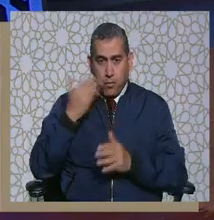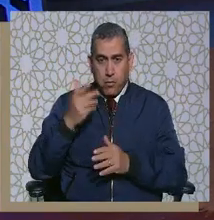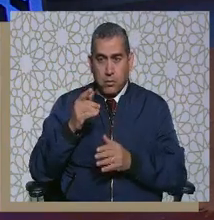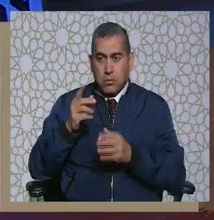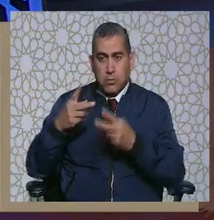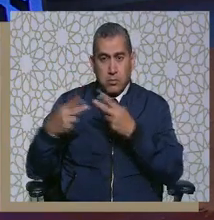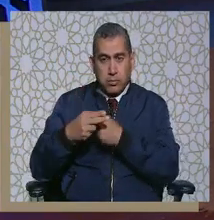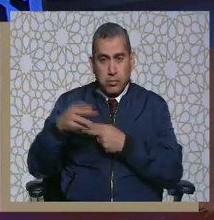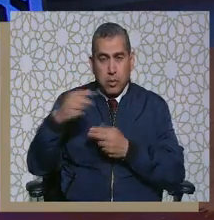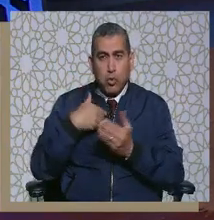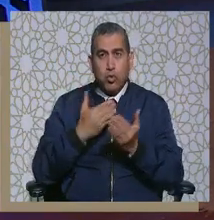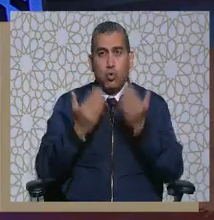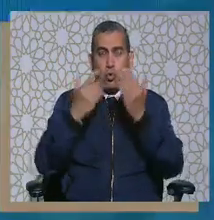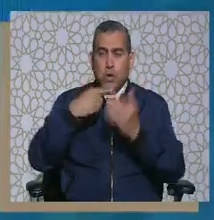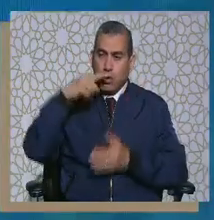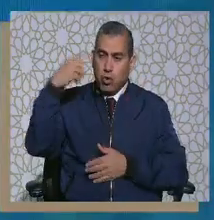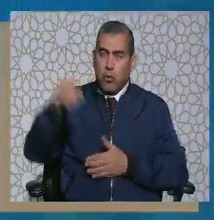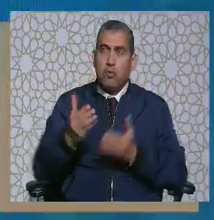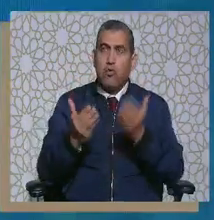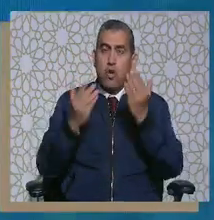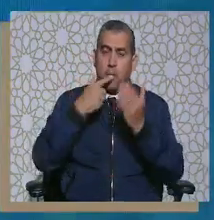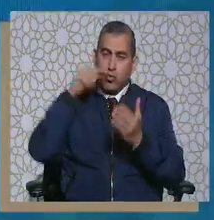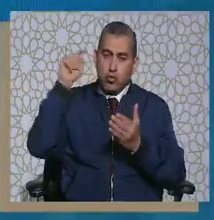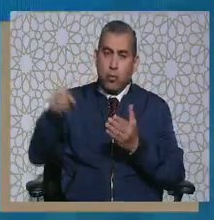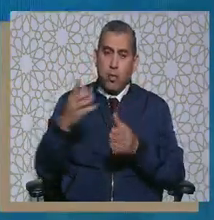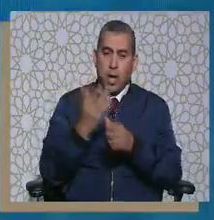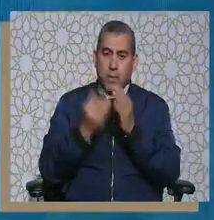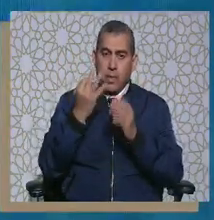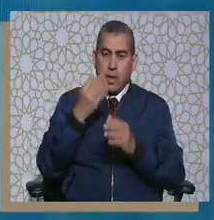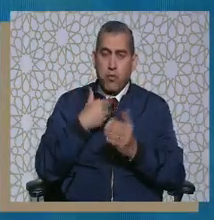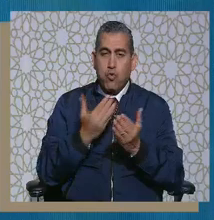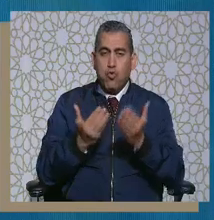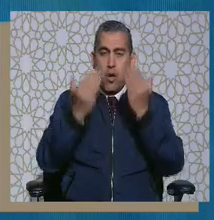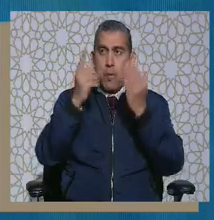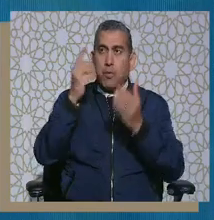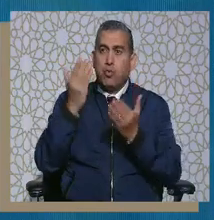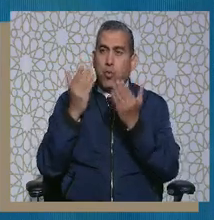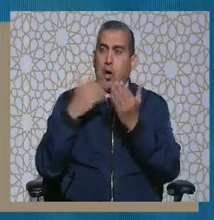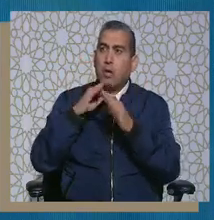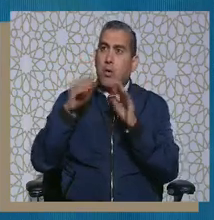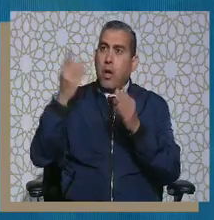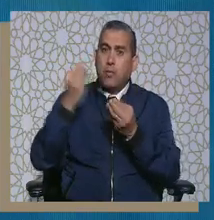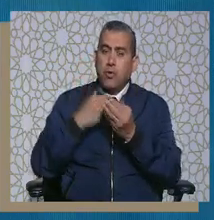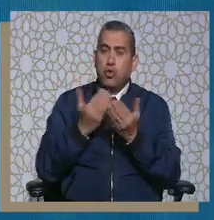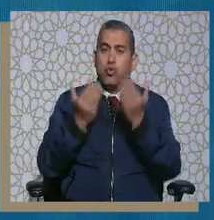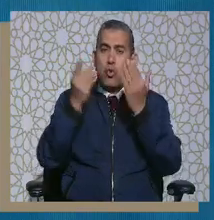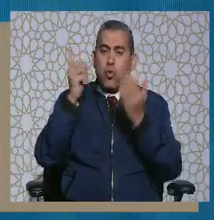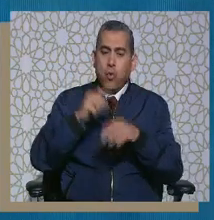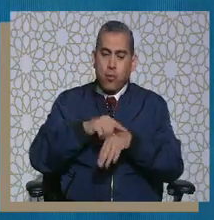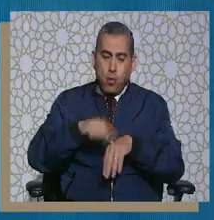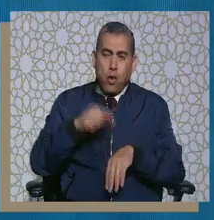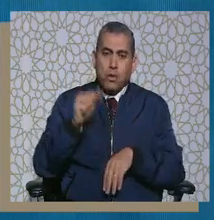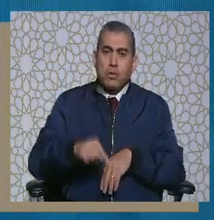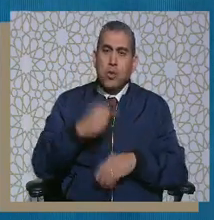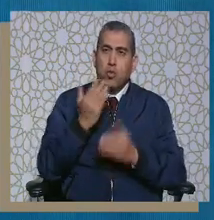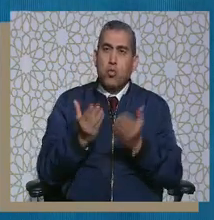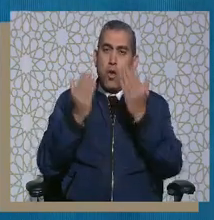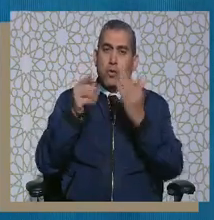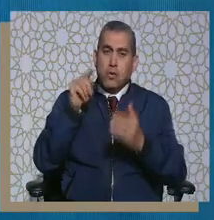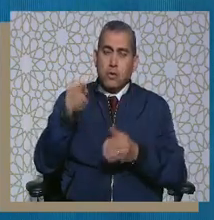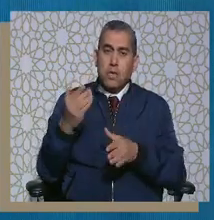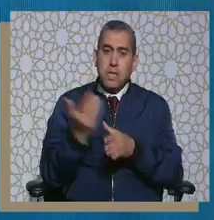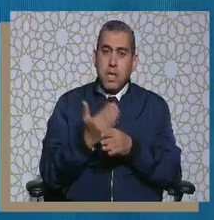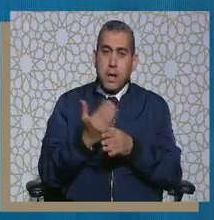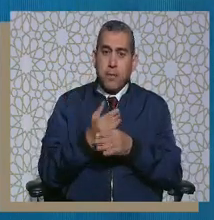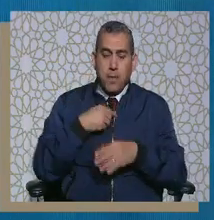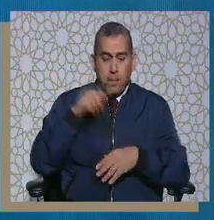انا بدعي عليهم و وحاسه ان ربنا مابيستجبش دعايا انا بدعي عليهم طول الوقت لان انا مش